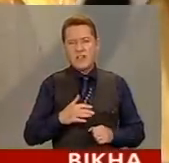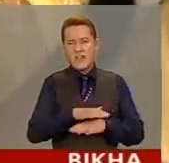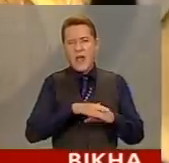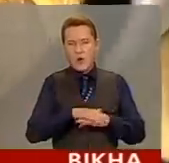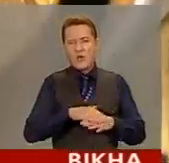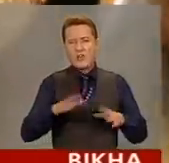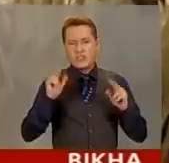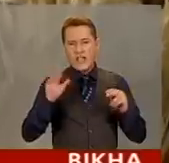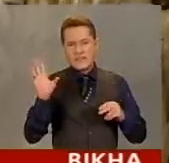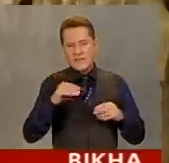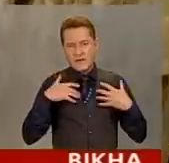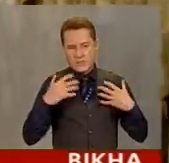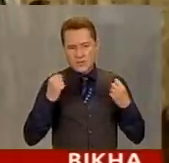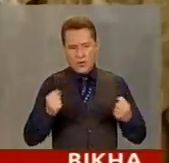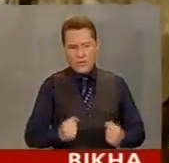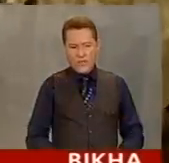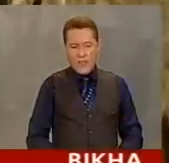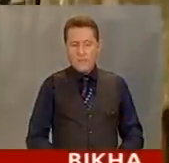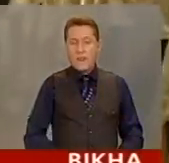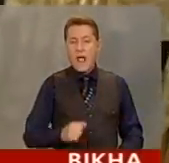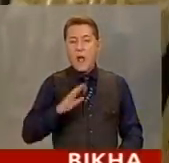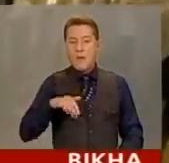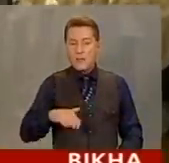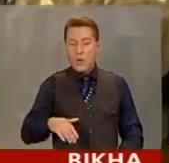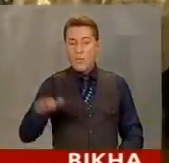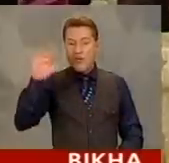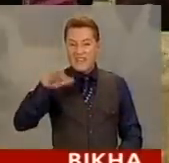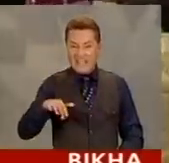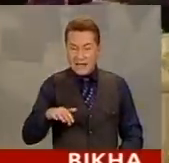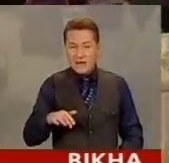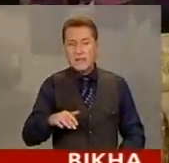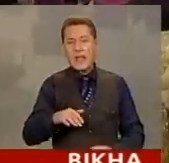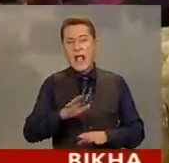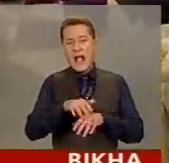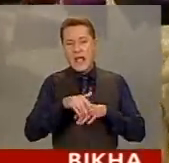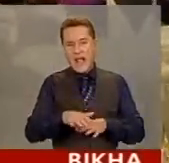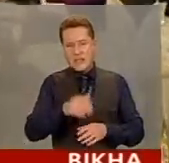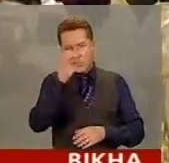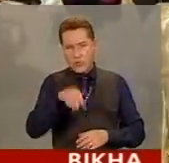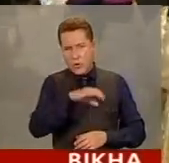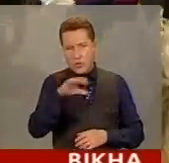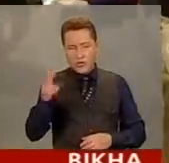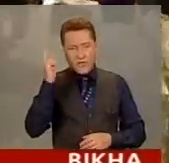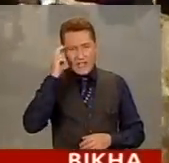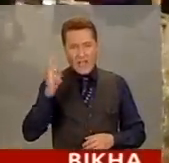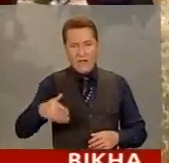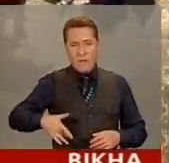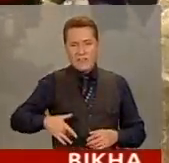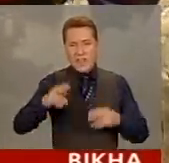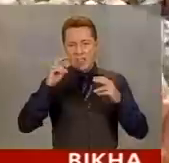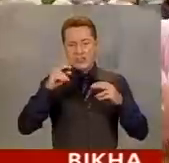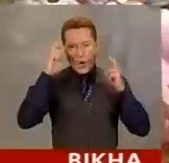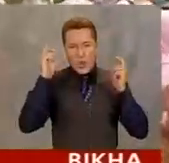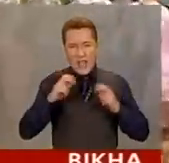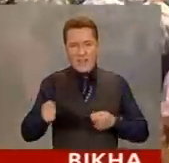всім, здоров'я. Потім від Володимирської гірки процесія хресною ходою вирушила до Києво-Печерської лаври. Попереду